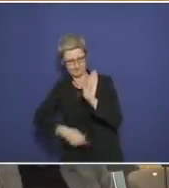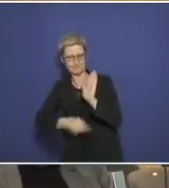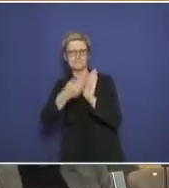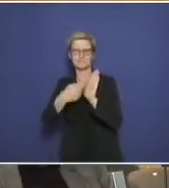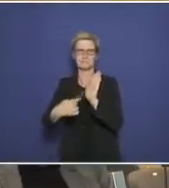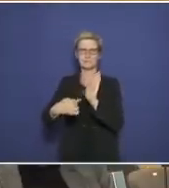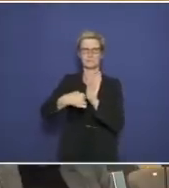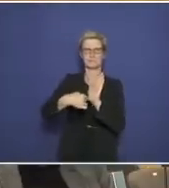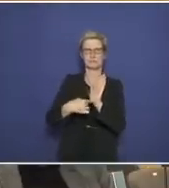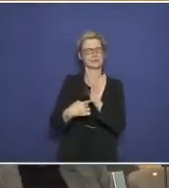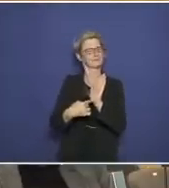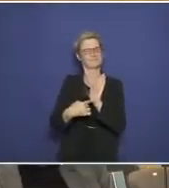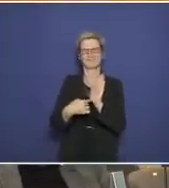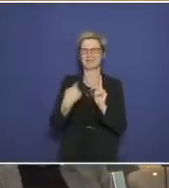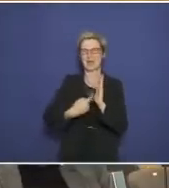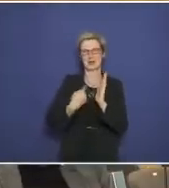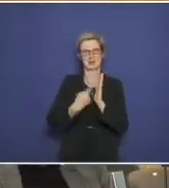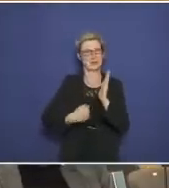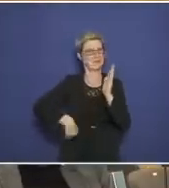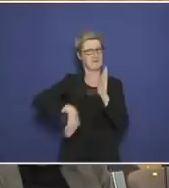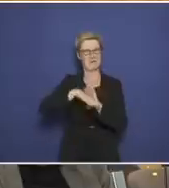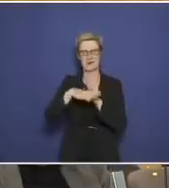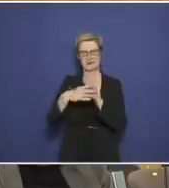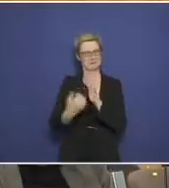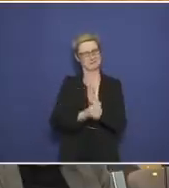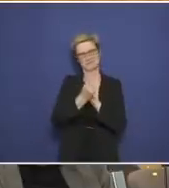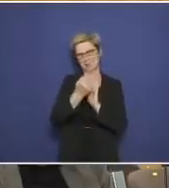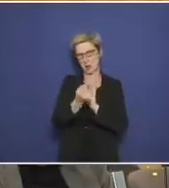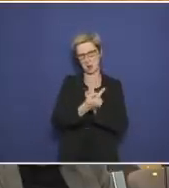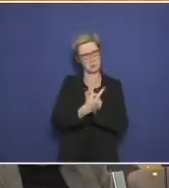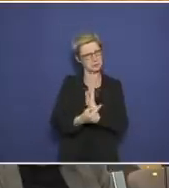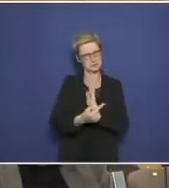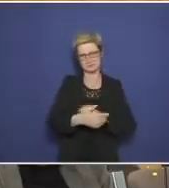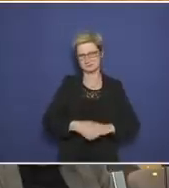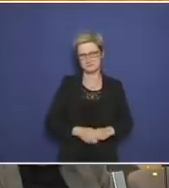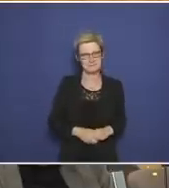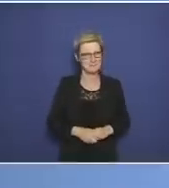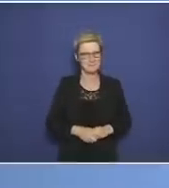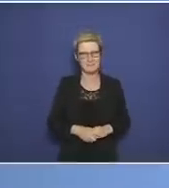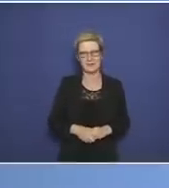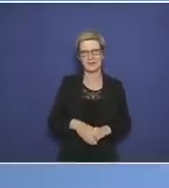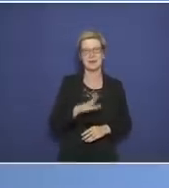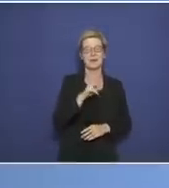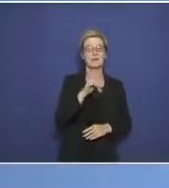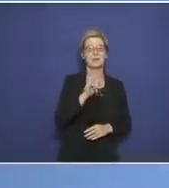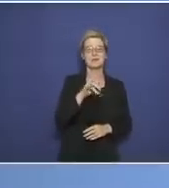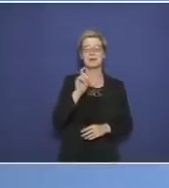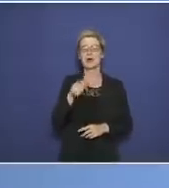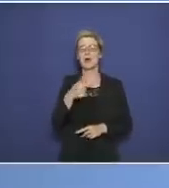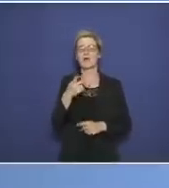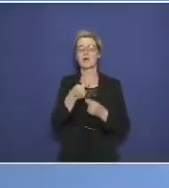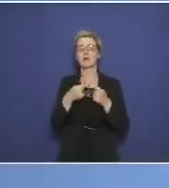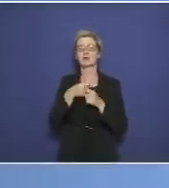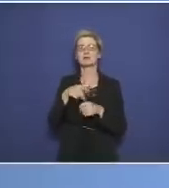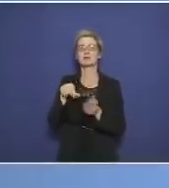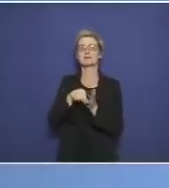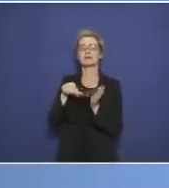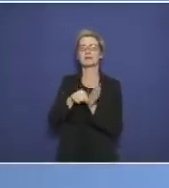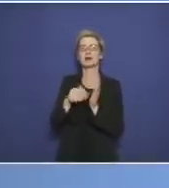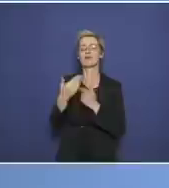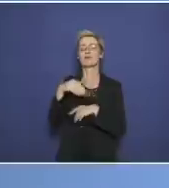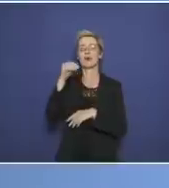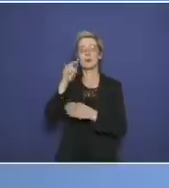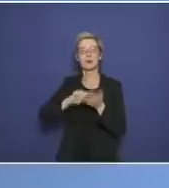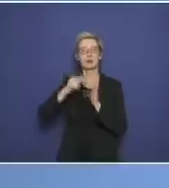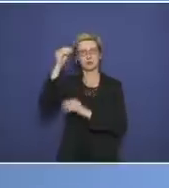diesen Ansprüchen immer gerecht zu werden. Das BMI hat die Bundeszentrale für politische Bildung gebeten, das Projekt Say My